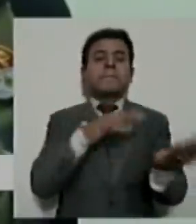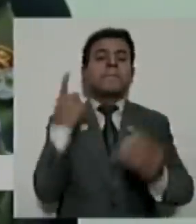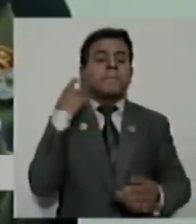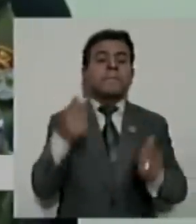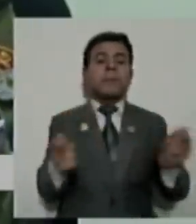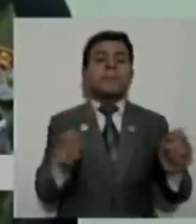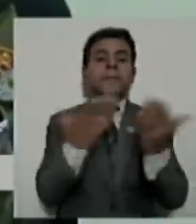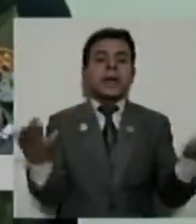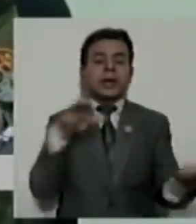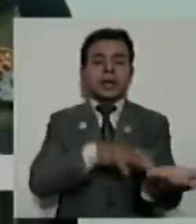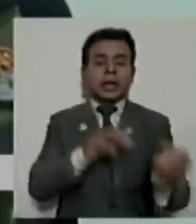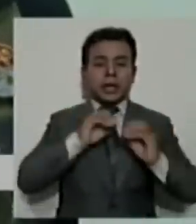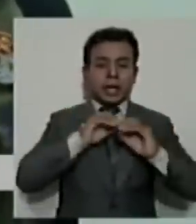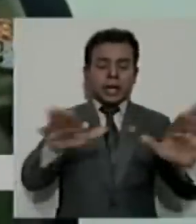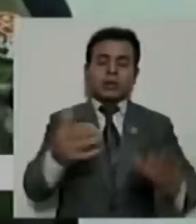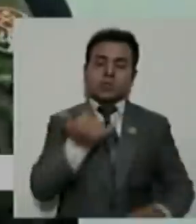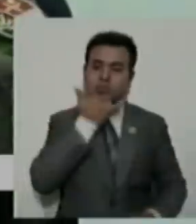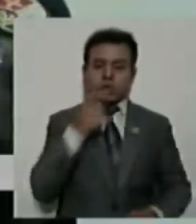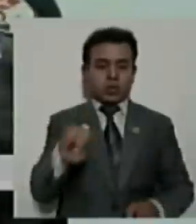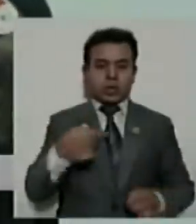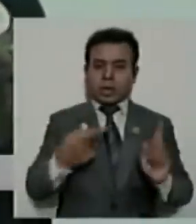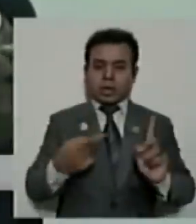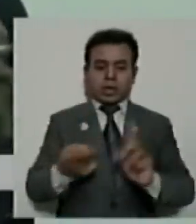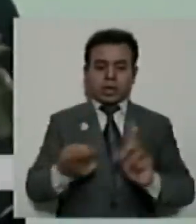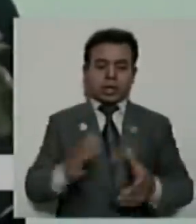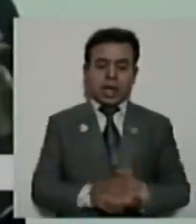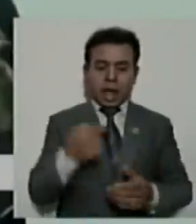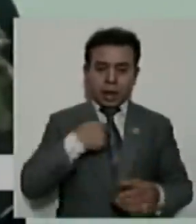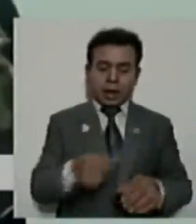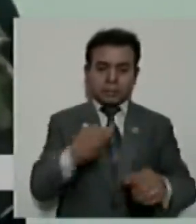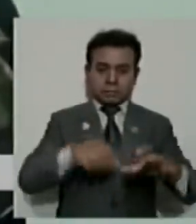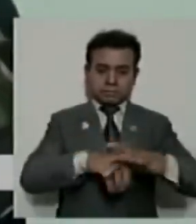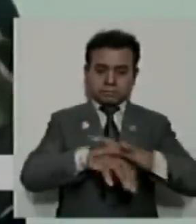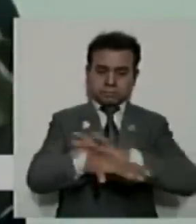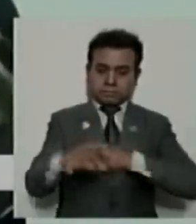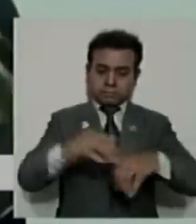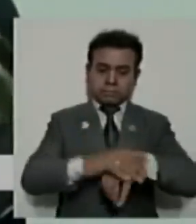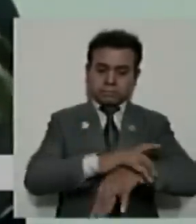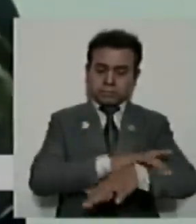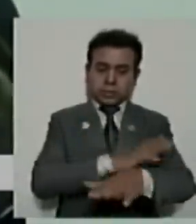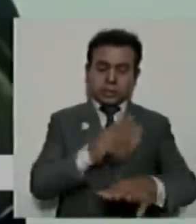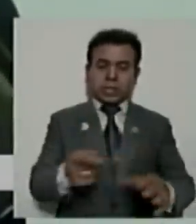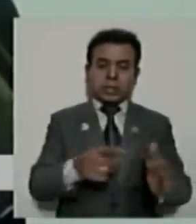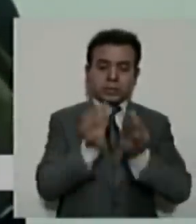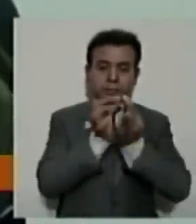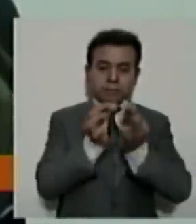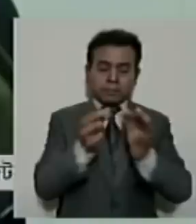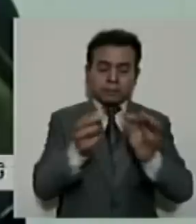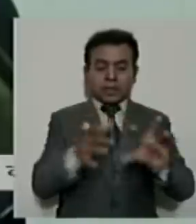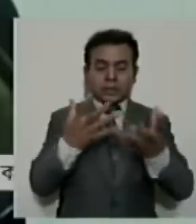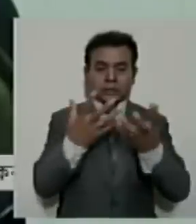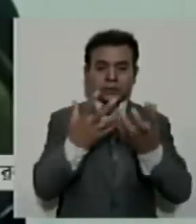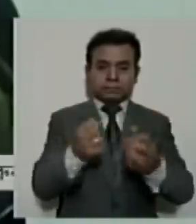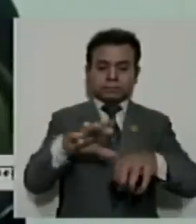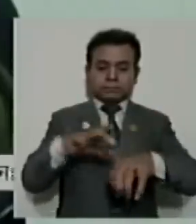এটাই আমরা পাঠাচ্ছি। আপনারা যদি দুইটি কম্পেয়ার করে দেখেন, দুইটির মান এক না। আমি যে ছবিগুলো আমি দেখেছি এটা অনেক